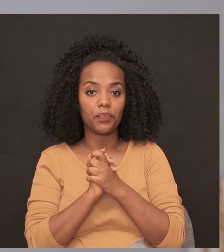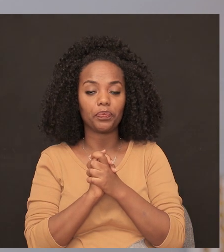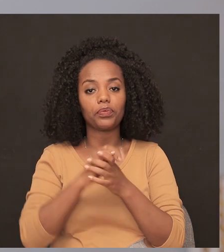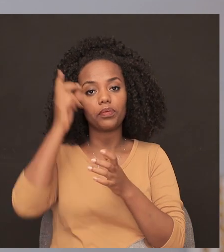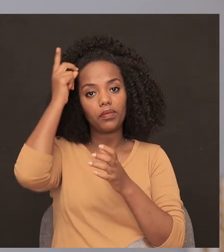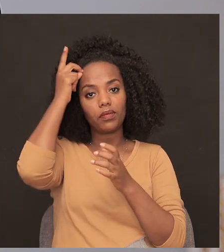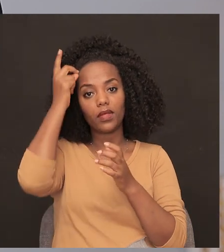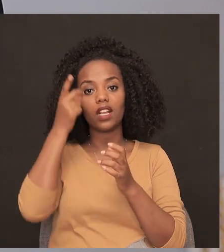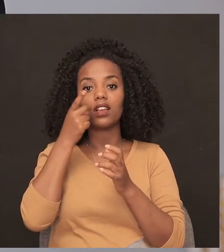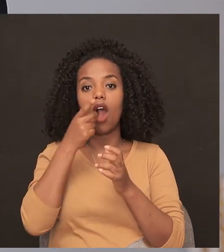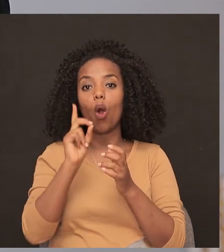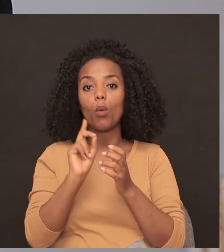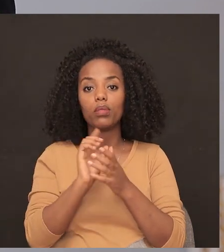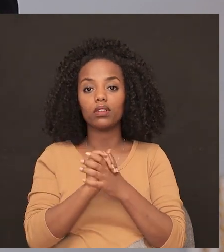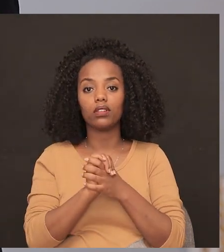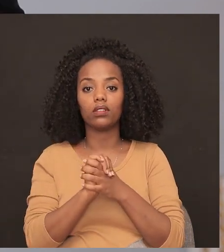ያዕቆብ